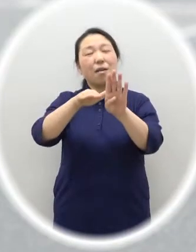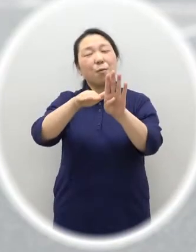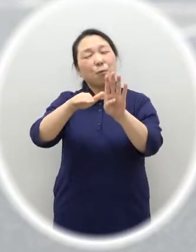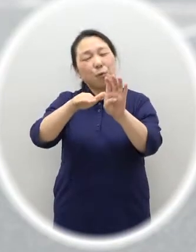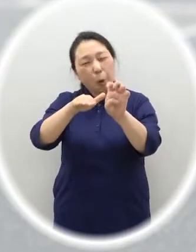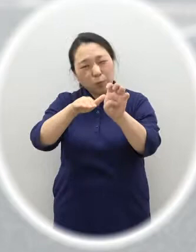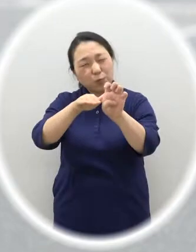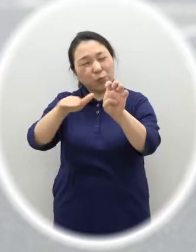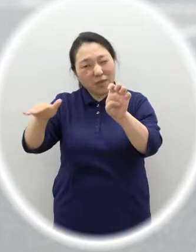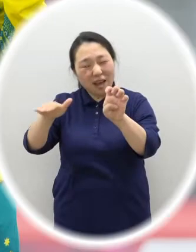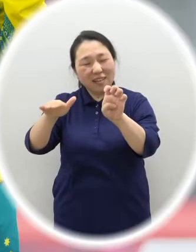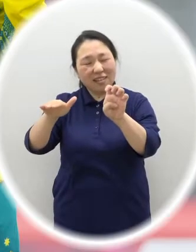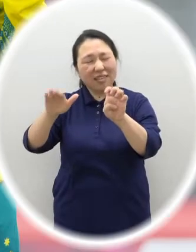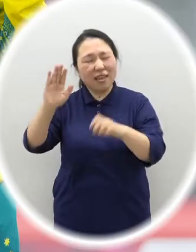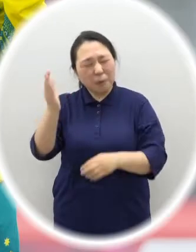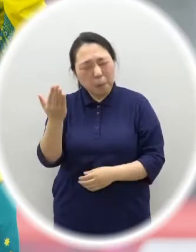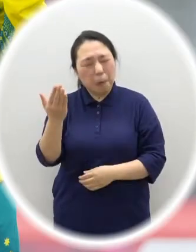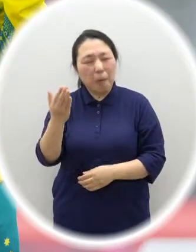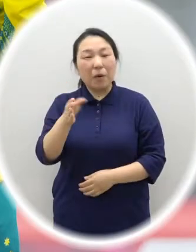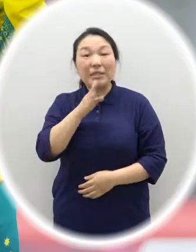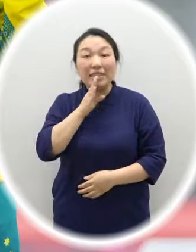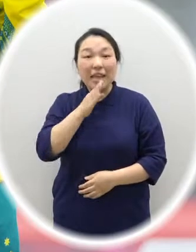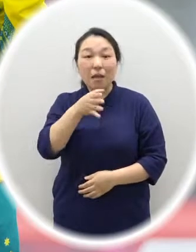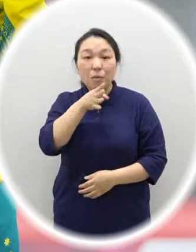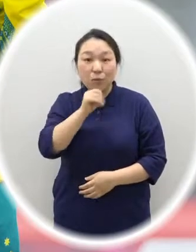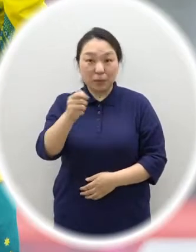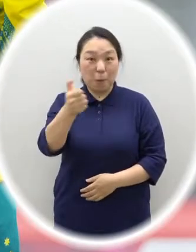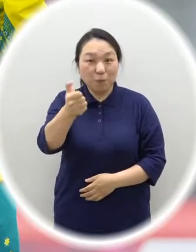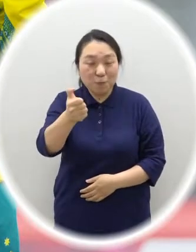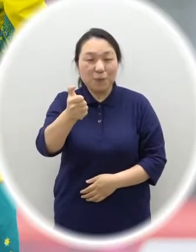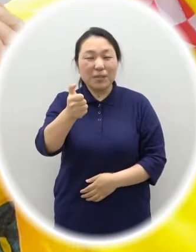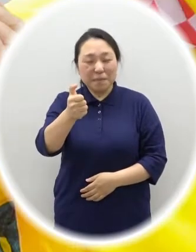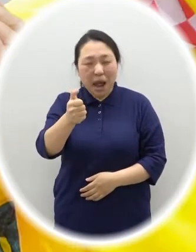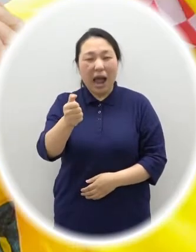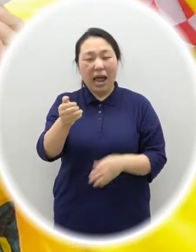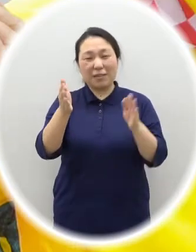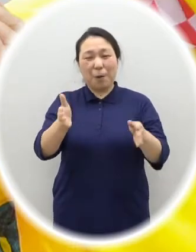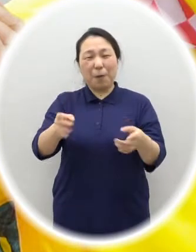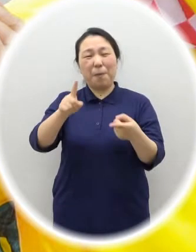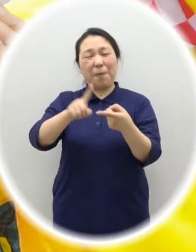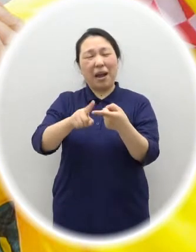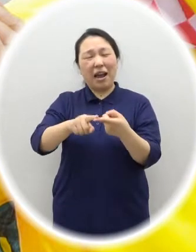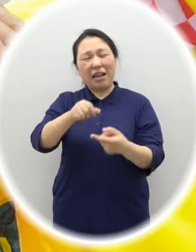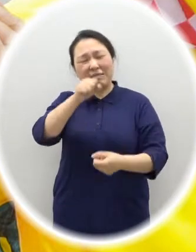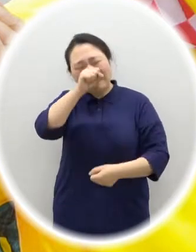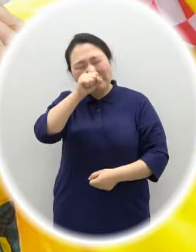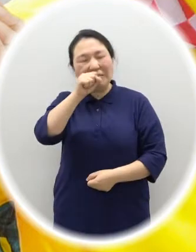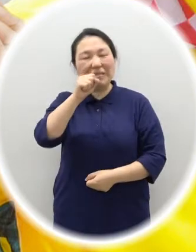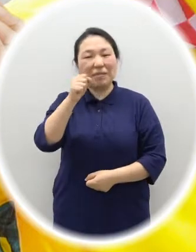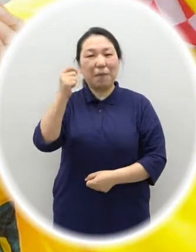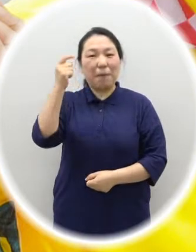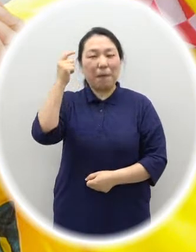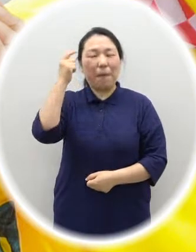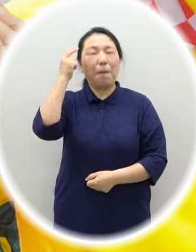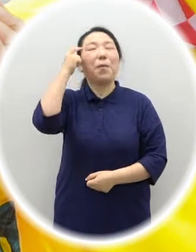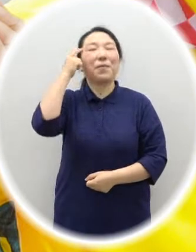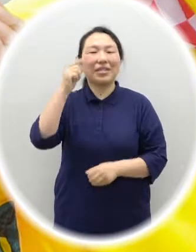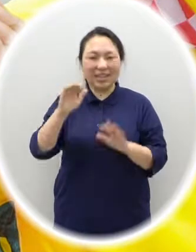。50歳。いや本当にその時の気持ちはもうよか